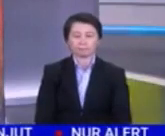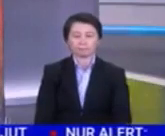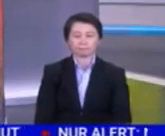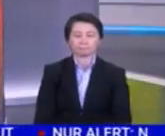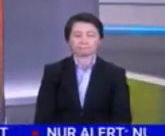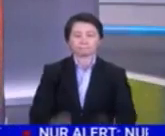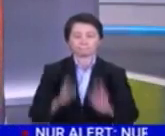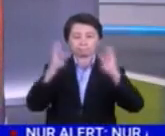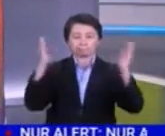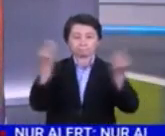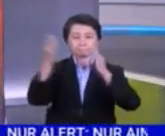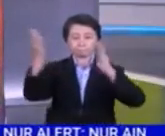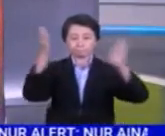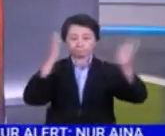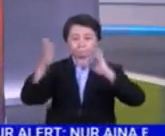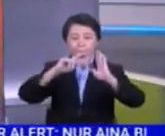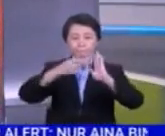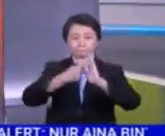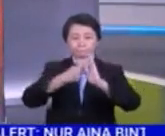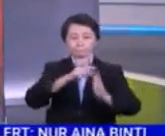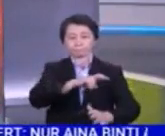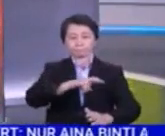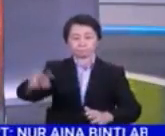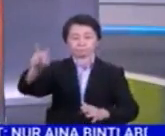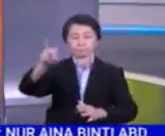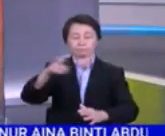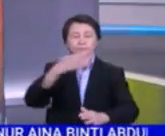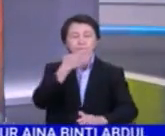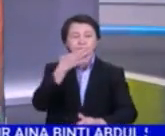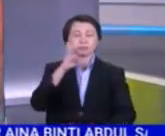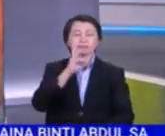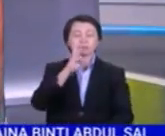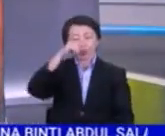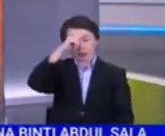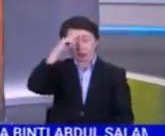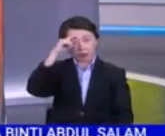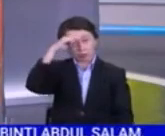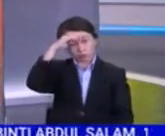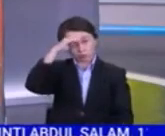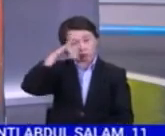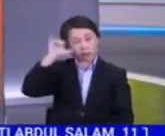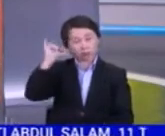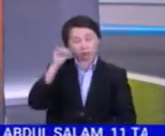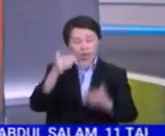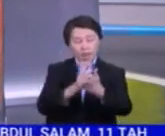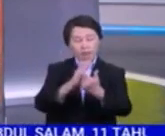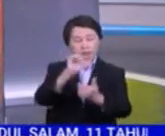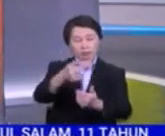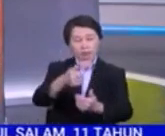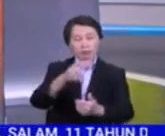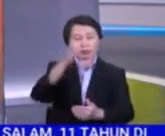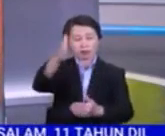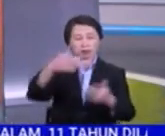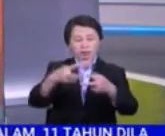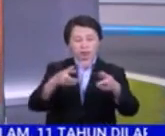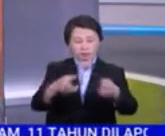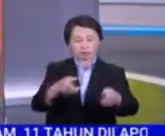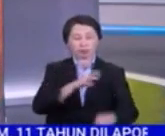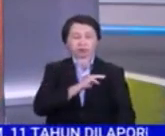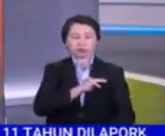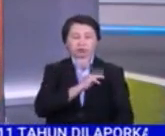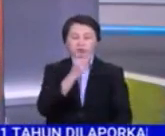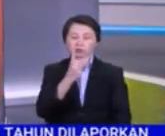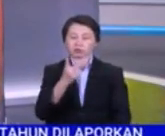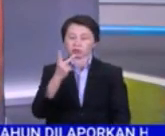Riuh keluarga Malaysia yang memulakan kembara di Arena Warna Air Hitam Johor bermula semalam hingga esok bakal dirasmikan Menteri